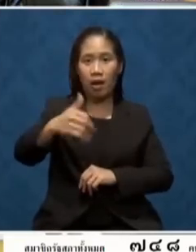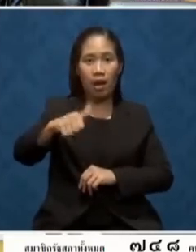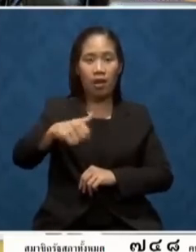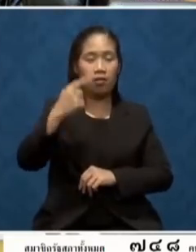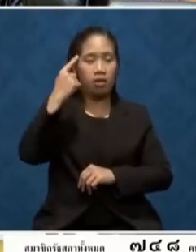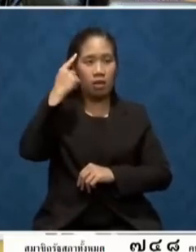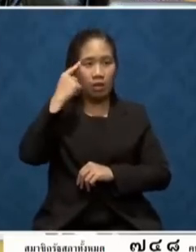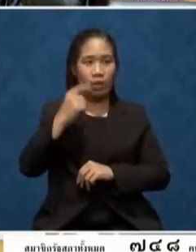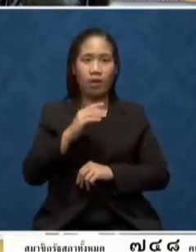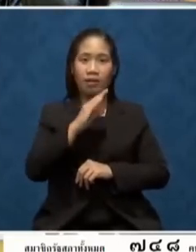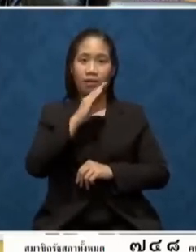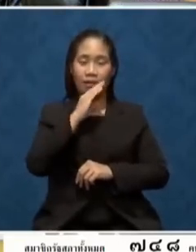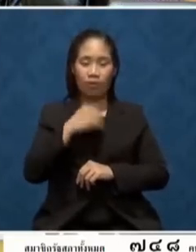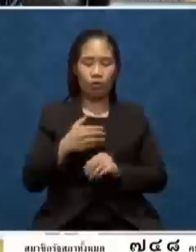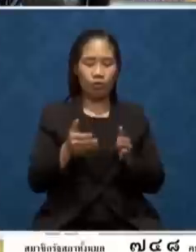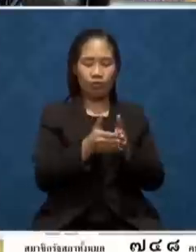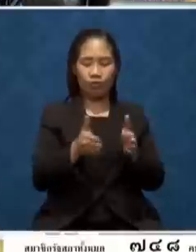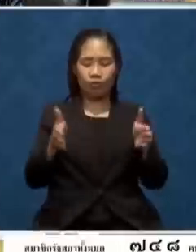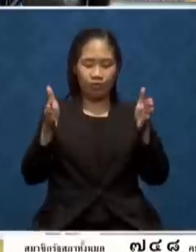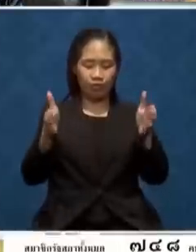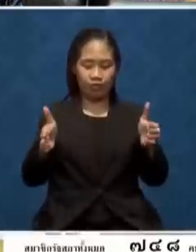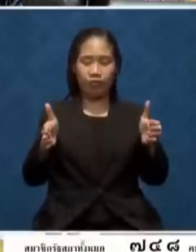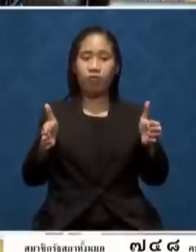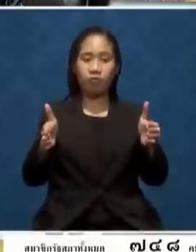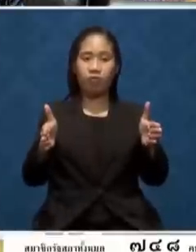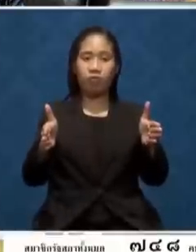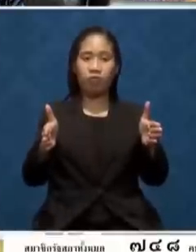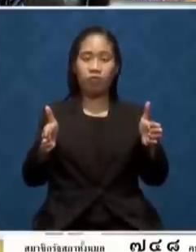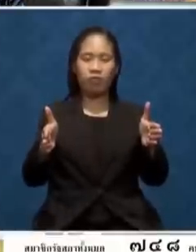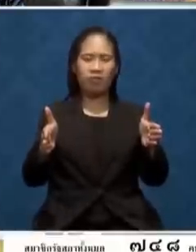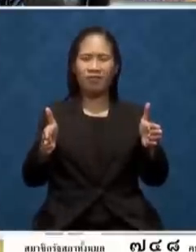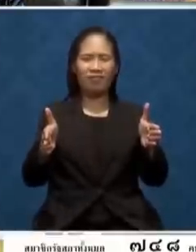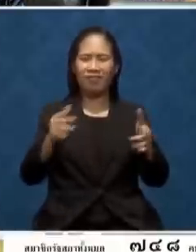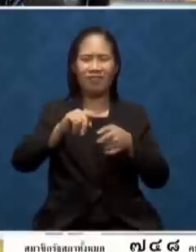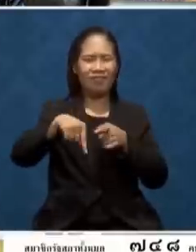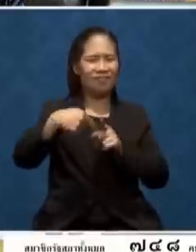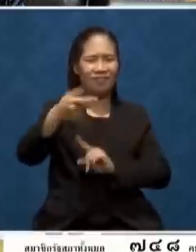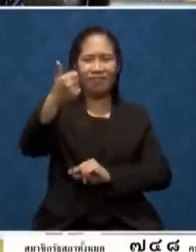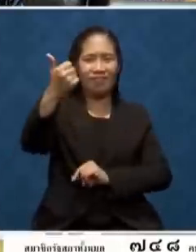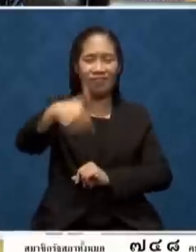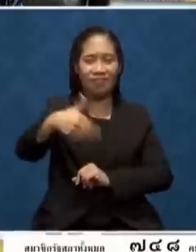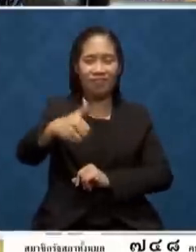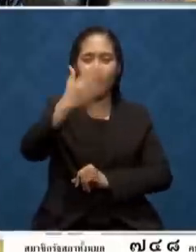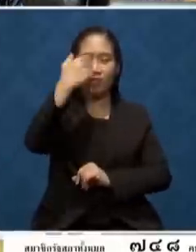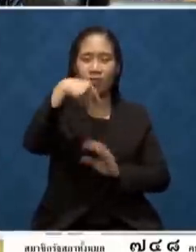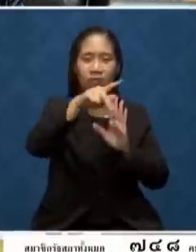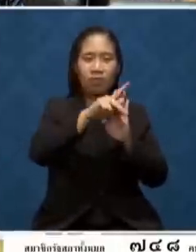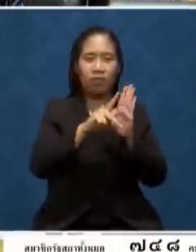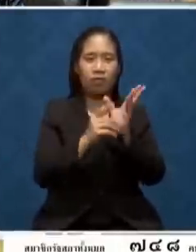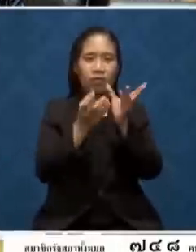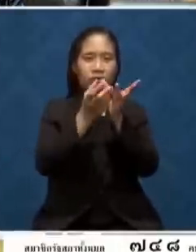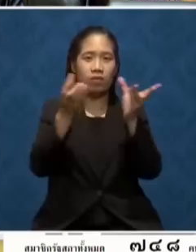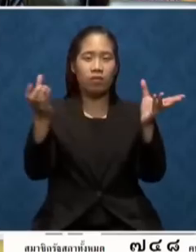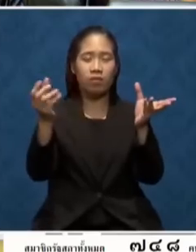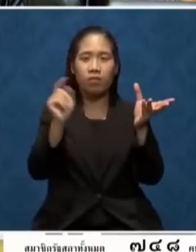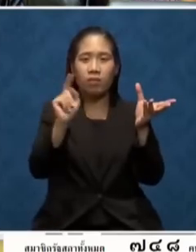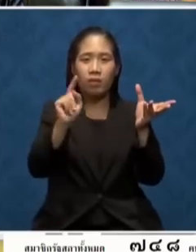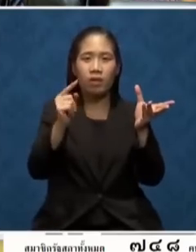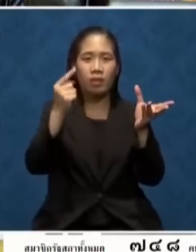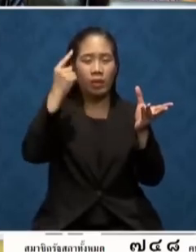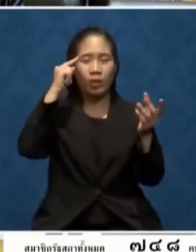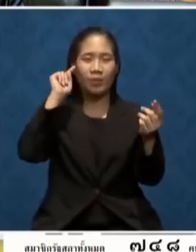อายุในสมัยประชุม 11ซึ่งเป็นไปไม่ได้ที่รัฐธรรมนูญฉบับไหนจะมี